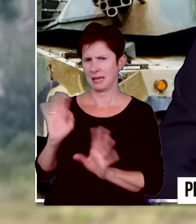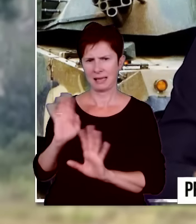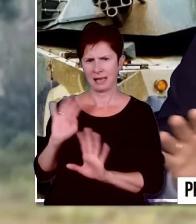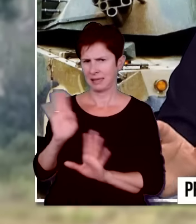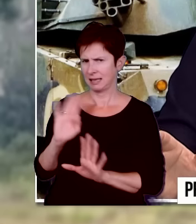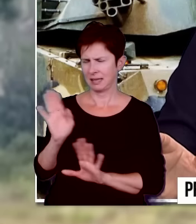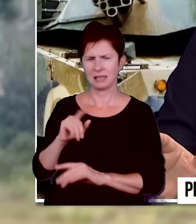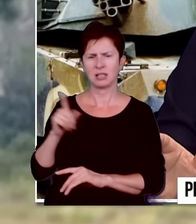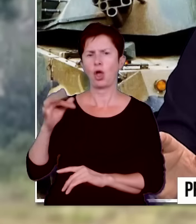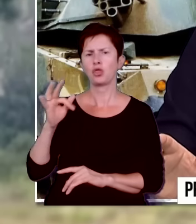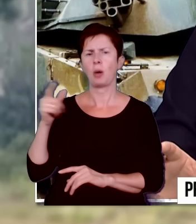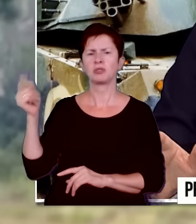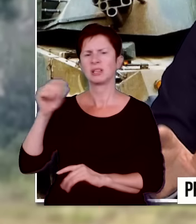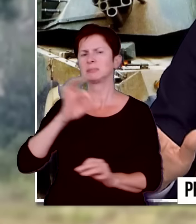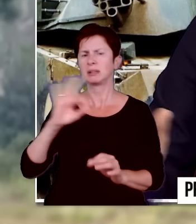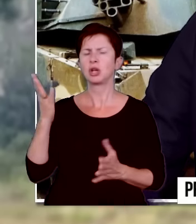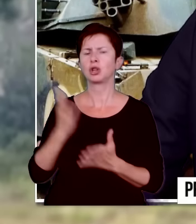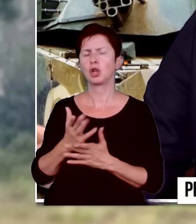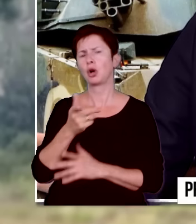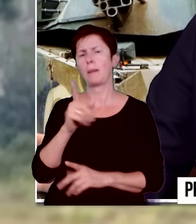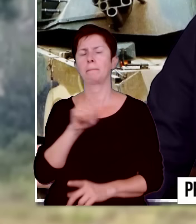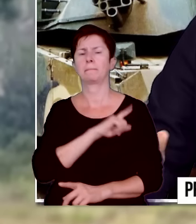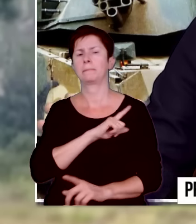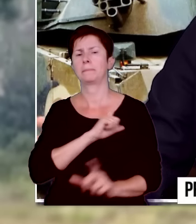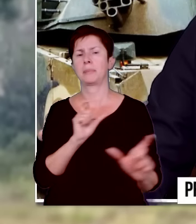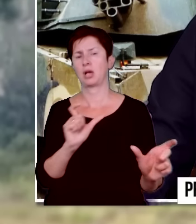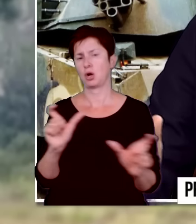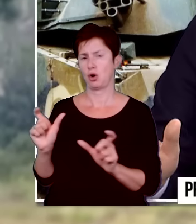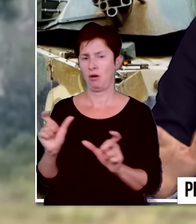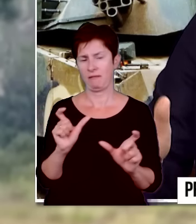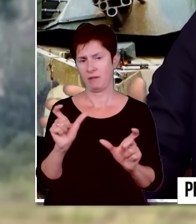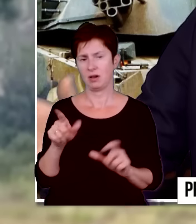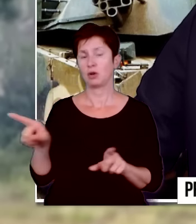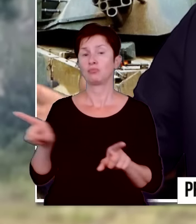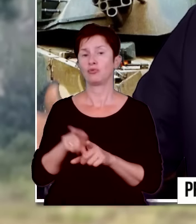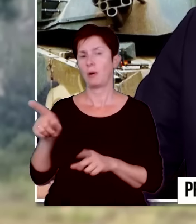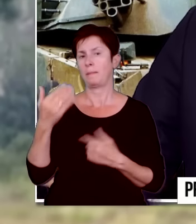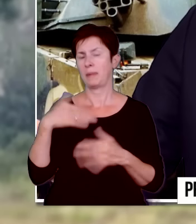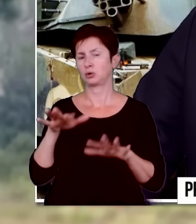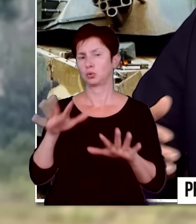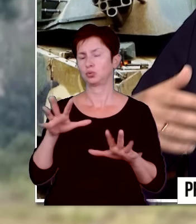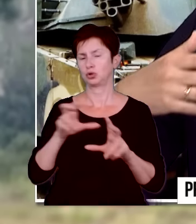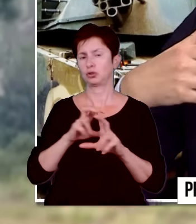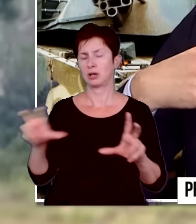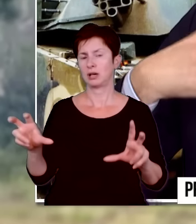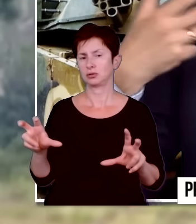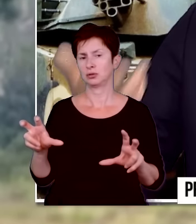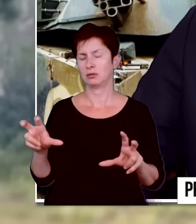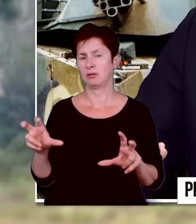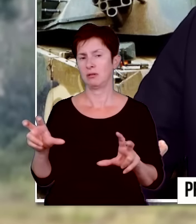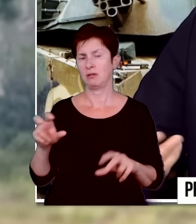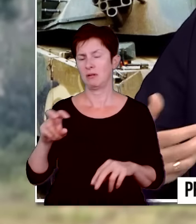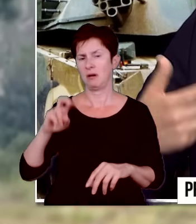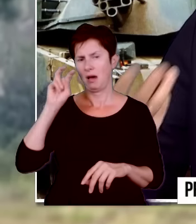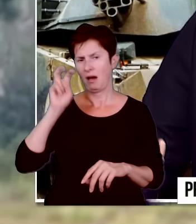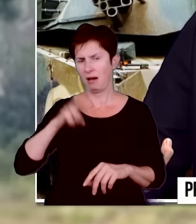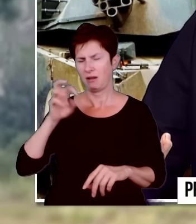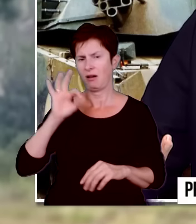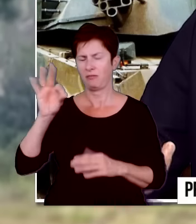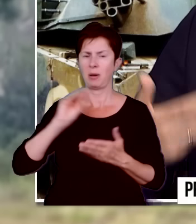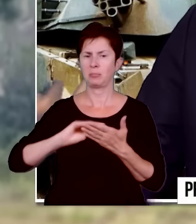pilnować żeby być oficerem politycznym także dyżurnym hejterem bo bardzo mocno bardzo dużo czasu poświęca temu jeg bo stylistyka jego